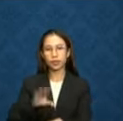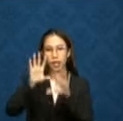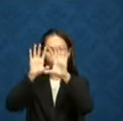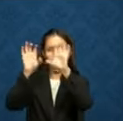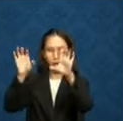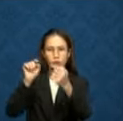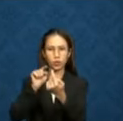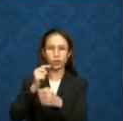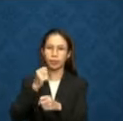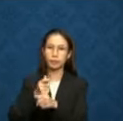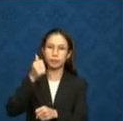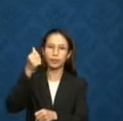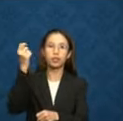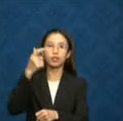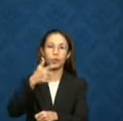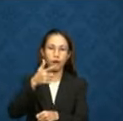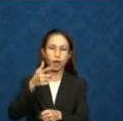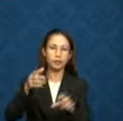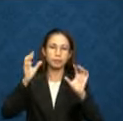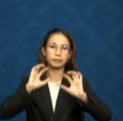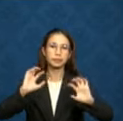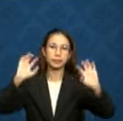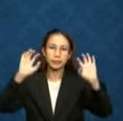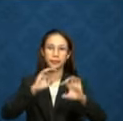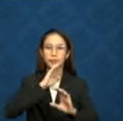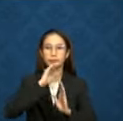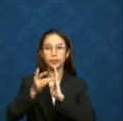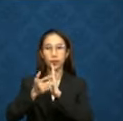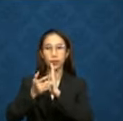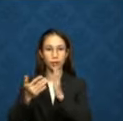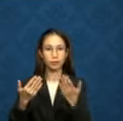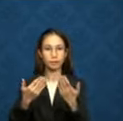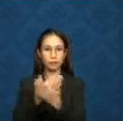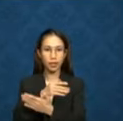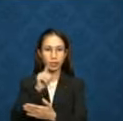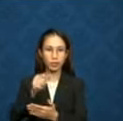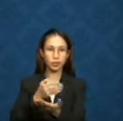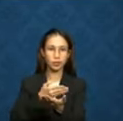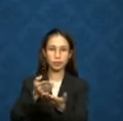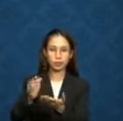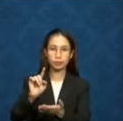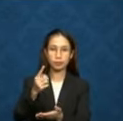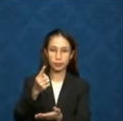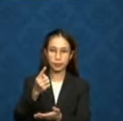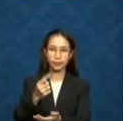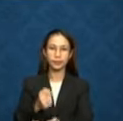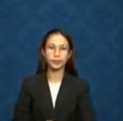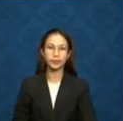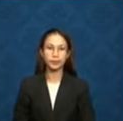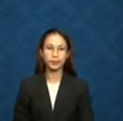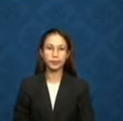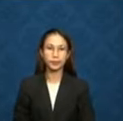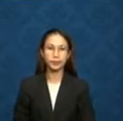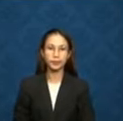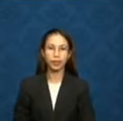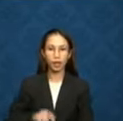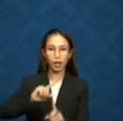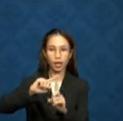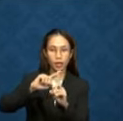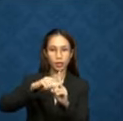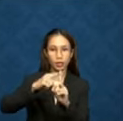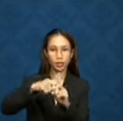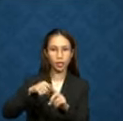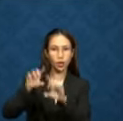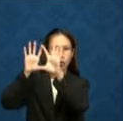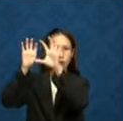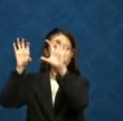หนวยงานรดอย่แ่นอนยัไม่นับครัวเมอเทคโนโยีเปลี่ยน เดียวก็ตองซ้อฮาร์ดแ์ให่อีกดังนั้นการไปเช่าใช้คลาต